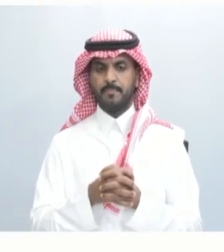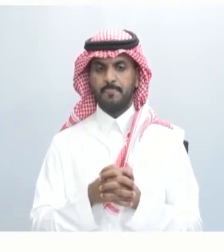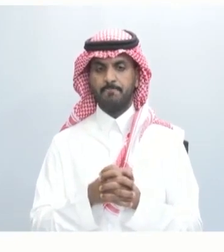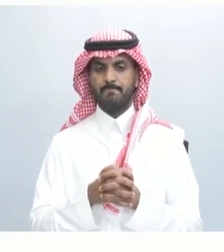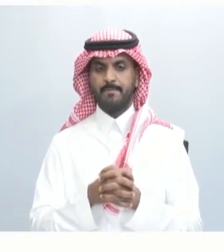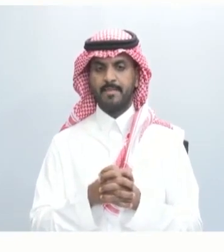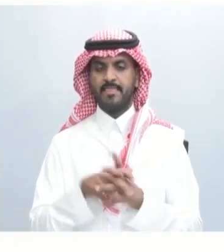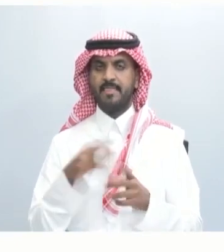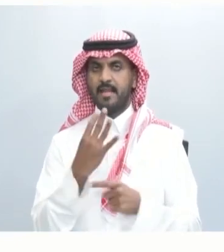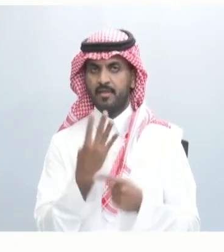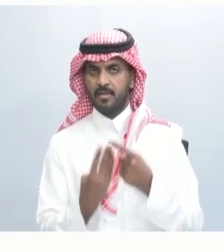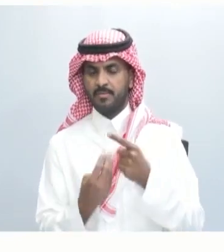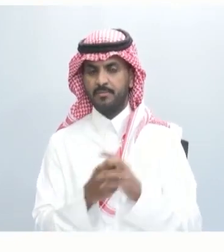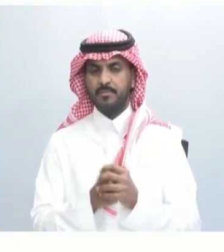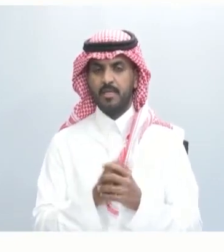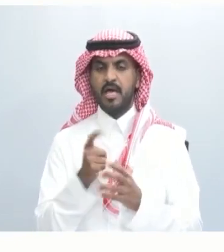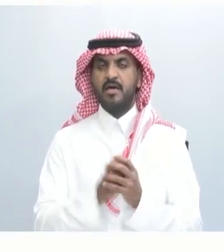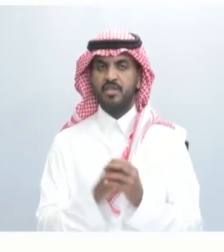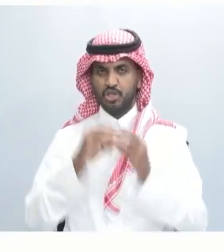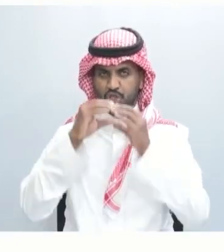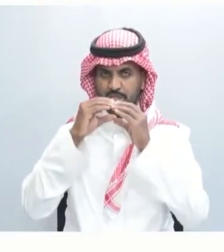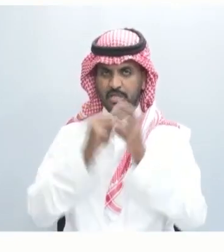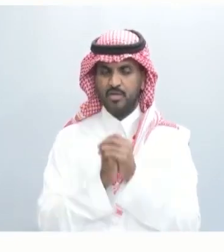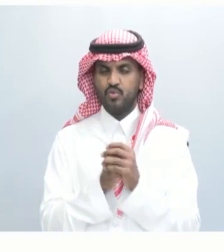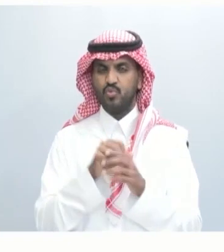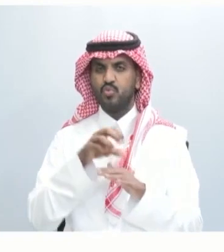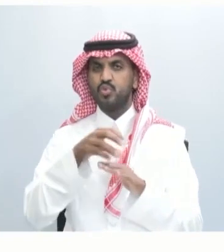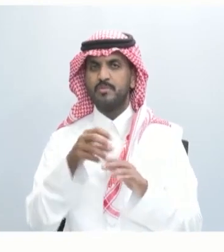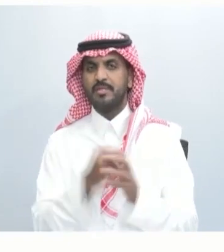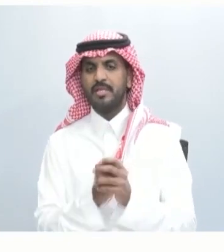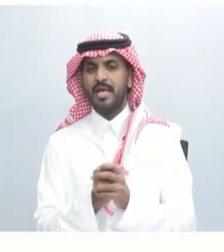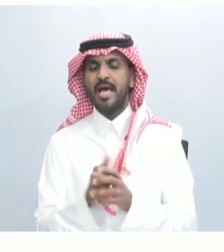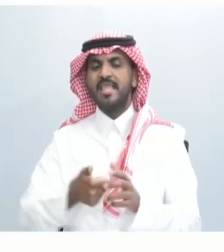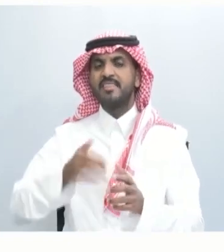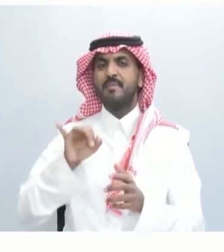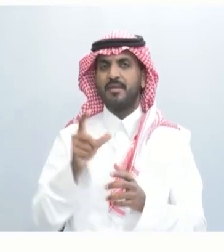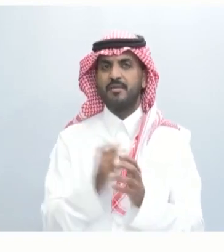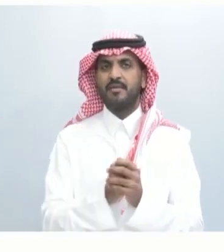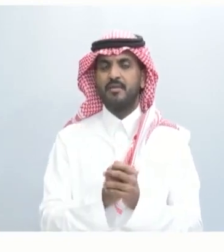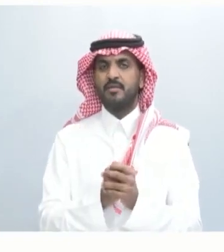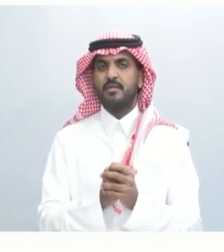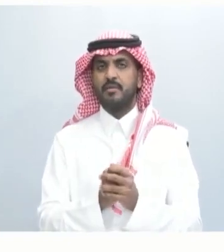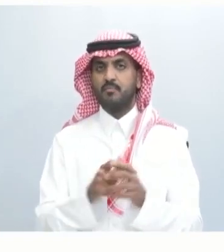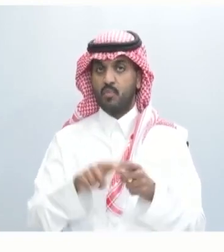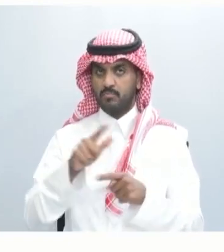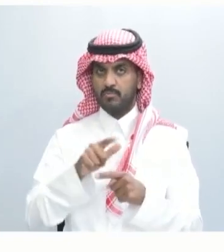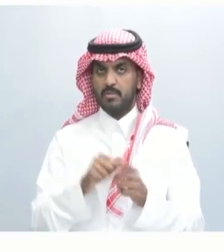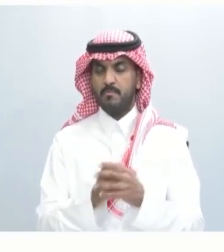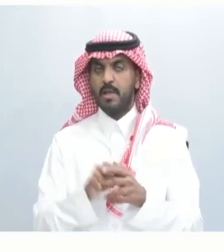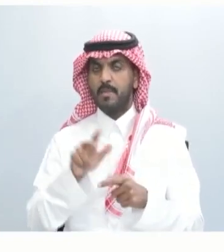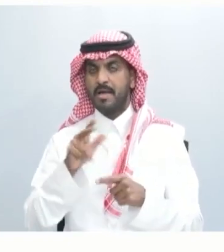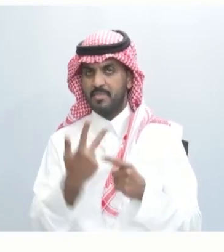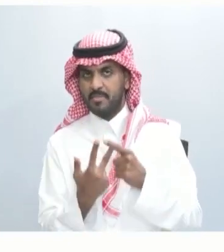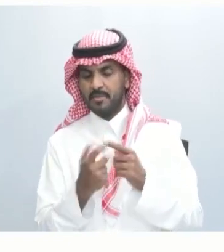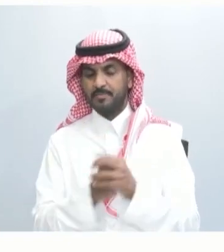ثلاثه ارباع هذه الشطيره قسمت الى اثمان اذا اريد ان اجعل المقام ثمانيه بارك الله فيكم